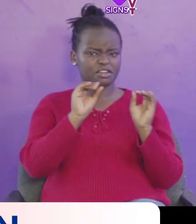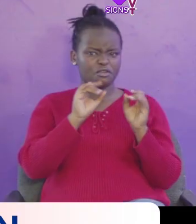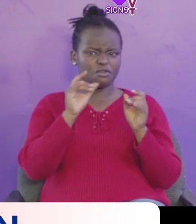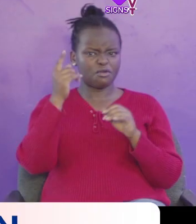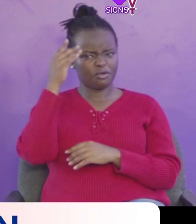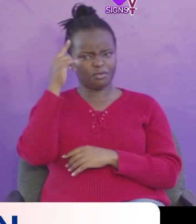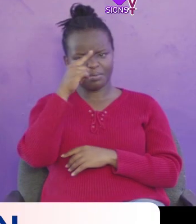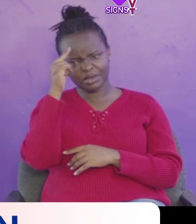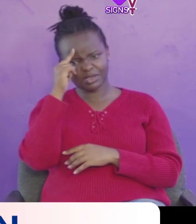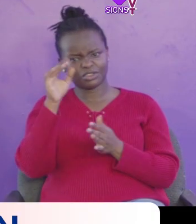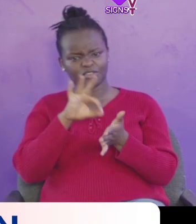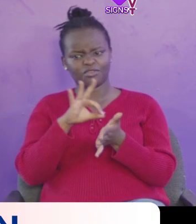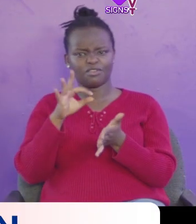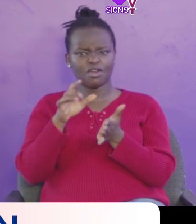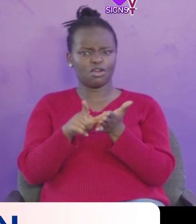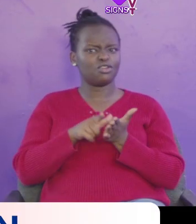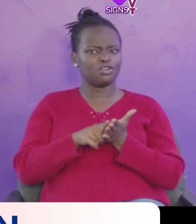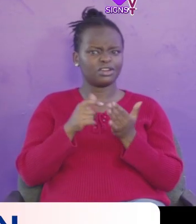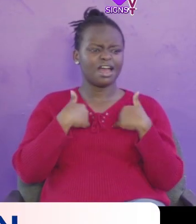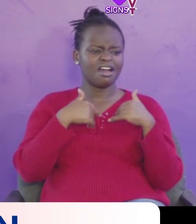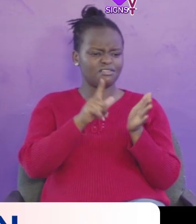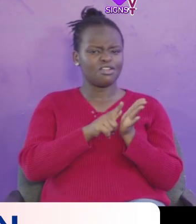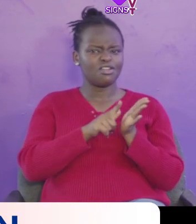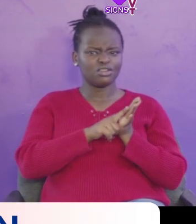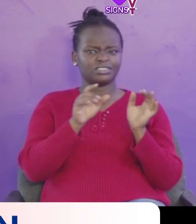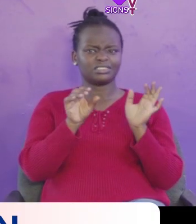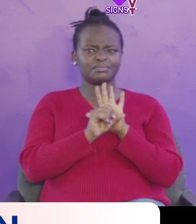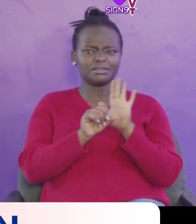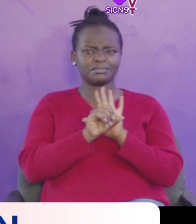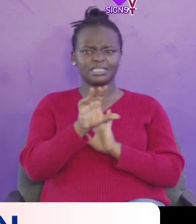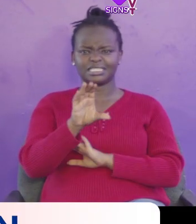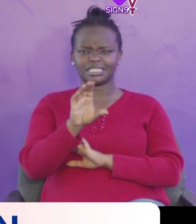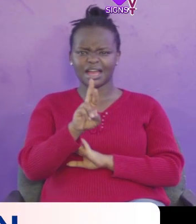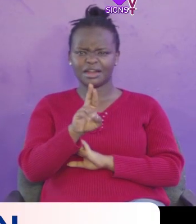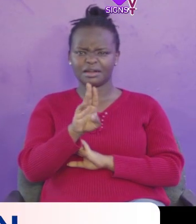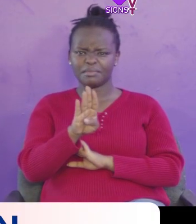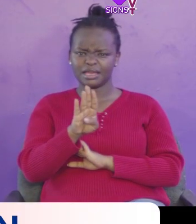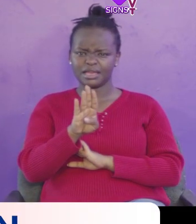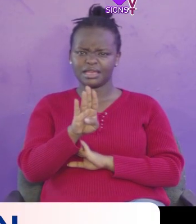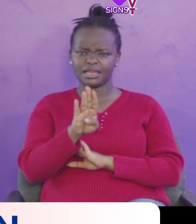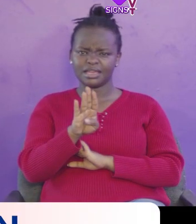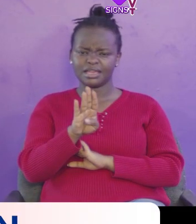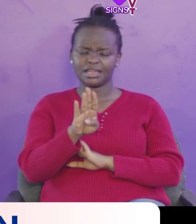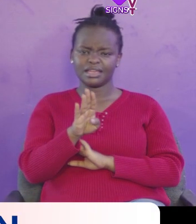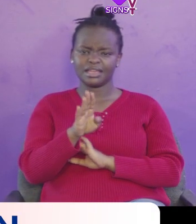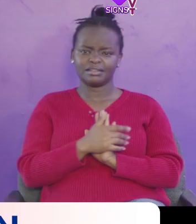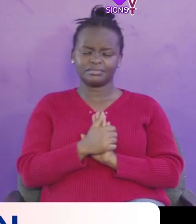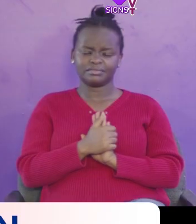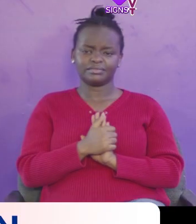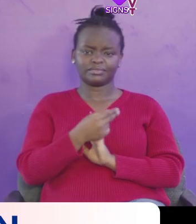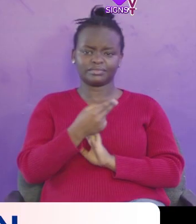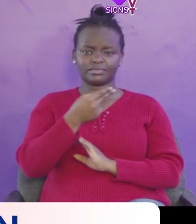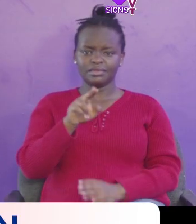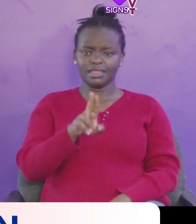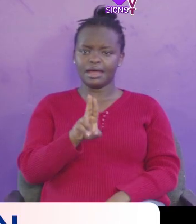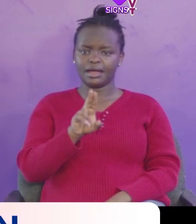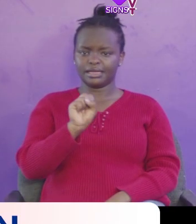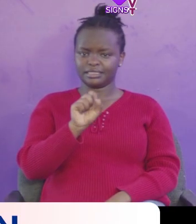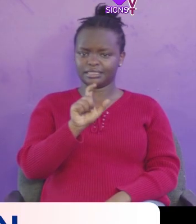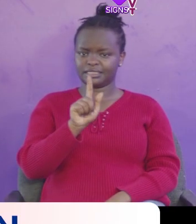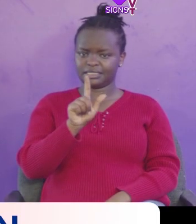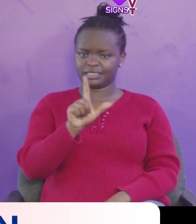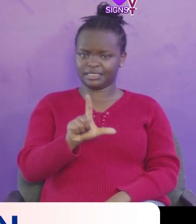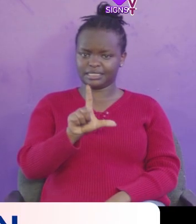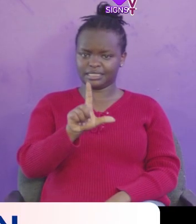Tutaoa. Ni nini hiyo mlisema mko na madeni CRB ama ni nini? Hustler Fund ni pesa yetu tutachukua tu. Okay. No,